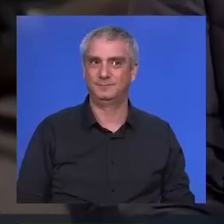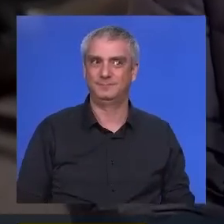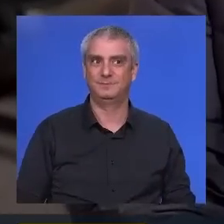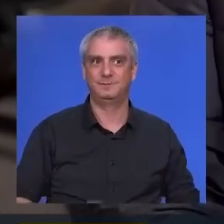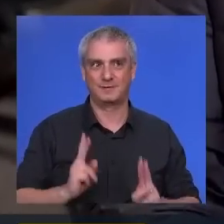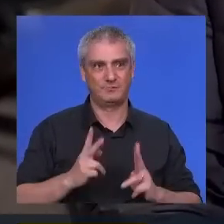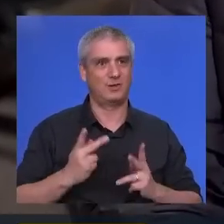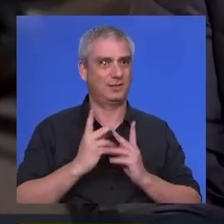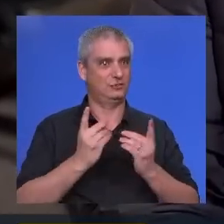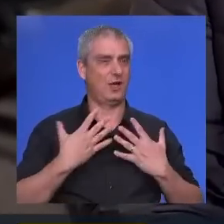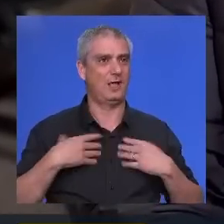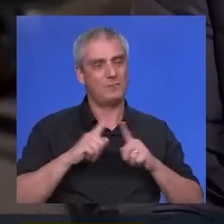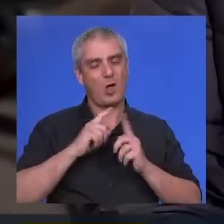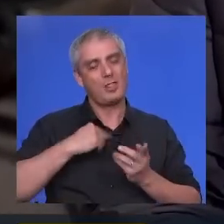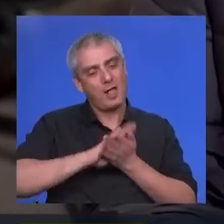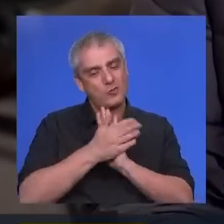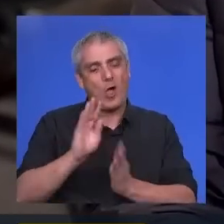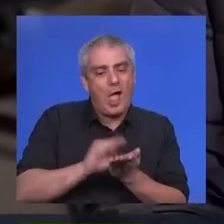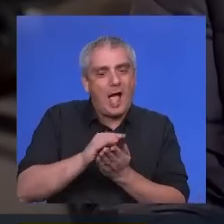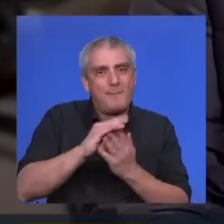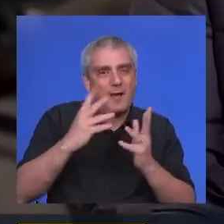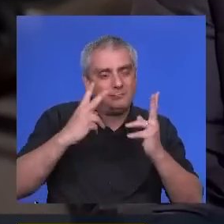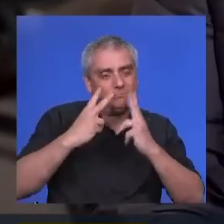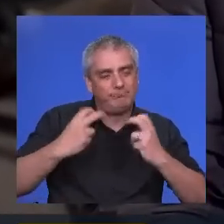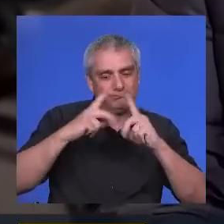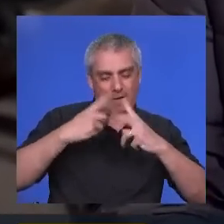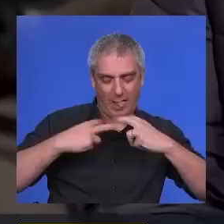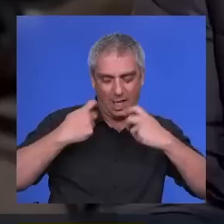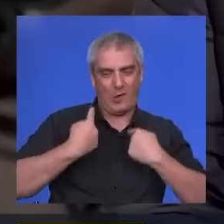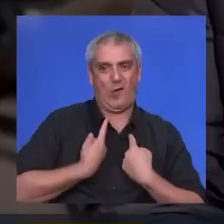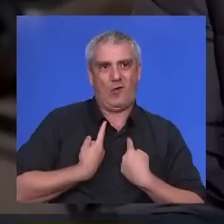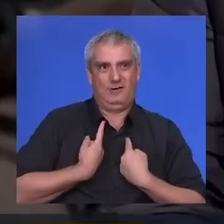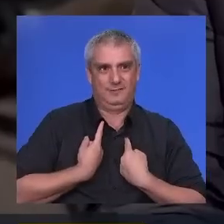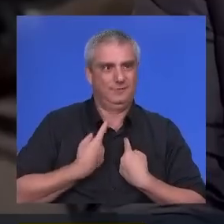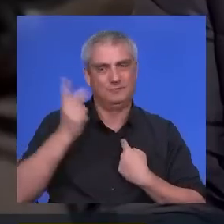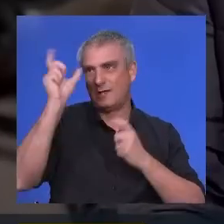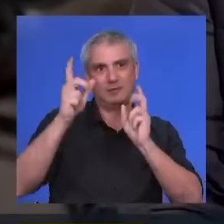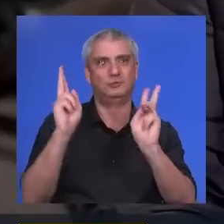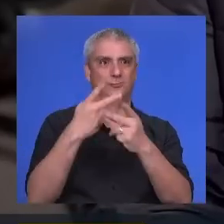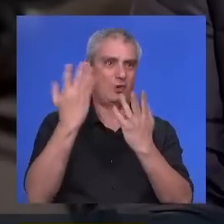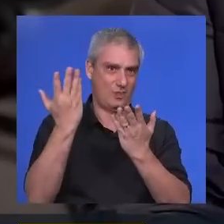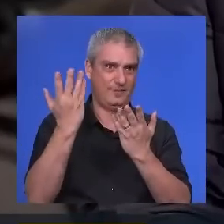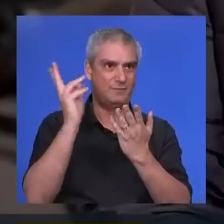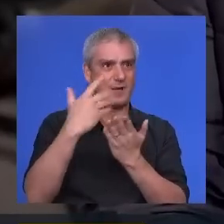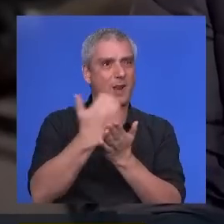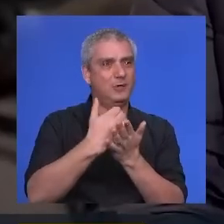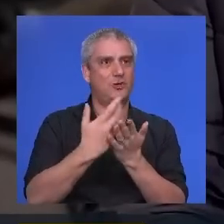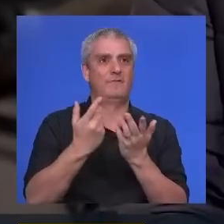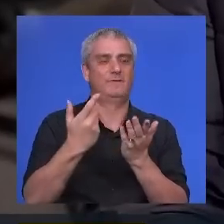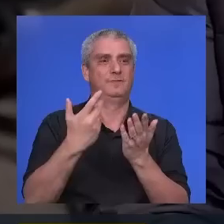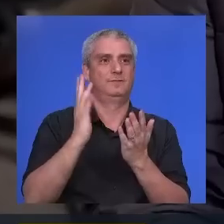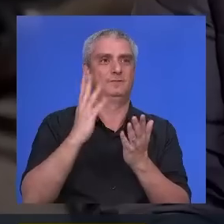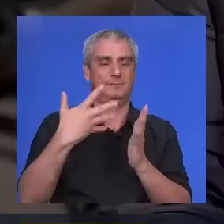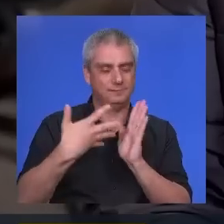basically to agree to be lab rats for people who do have the skills to not just collect those samples, but to